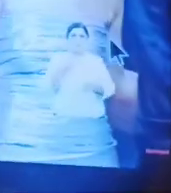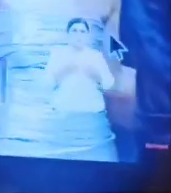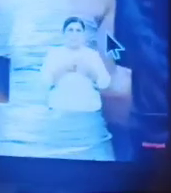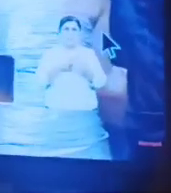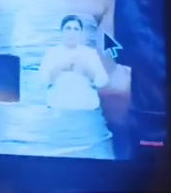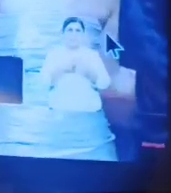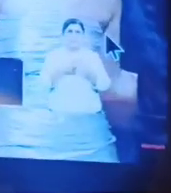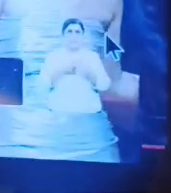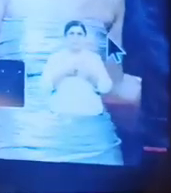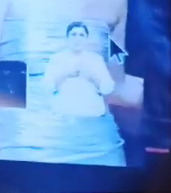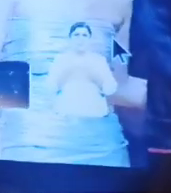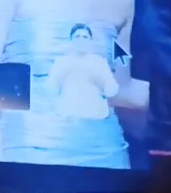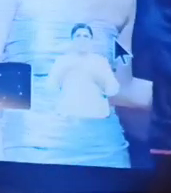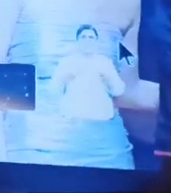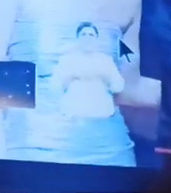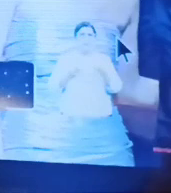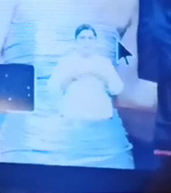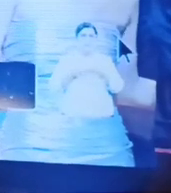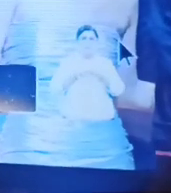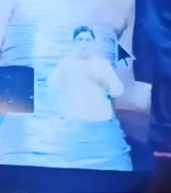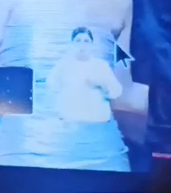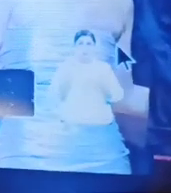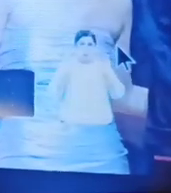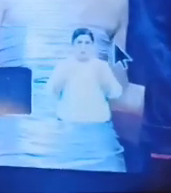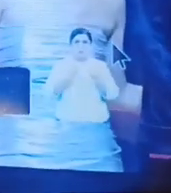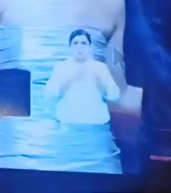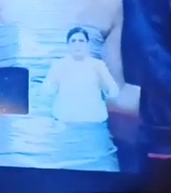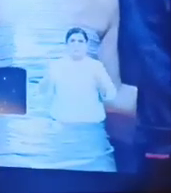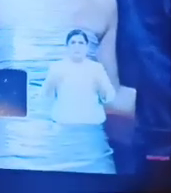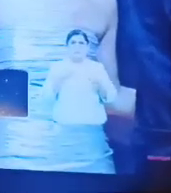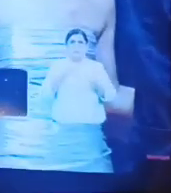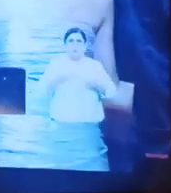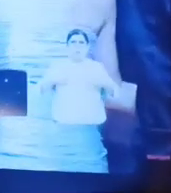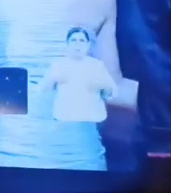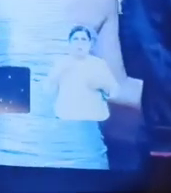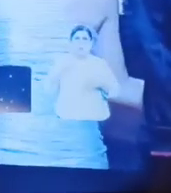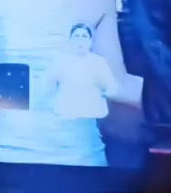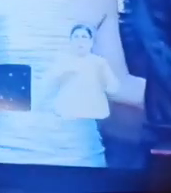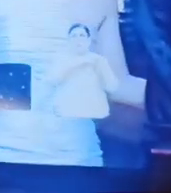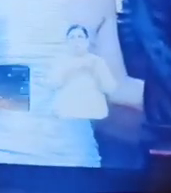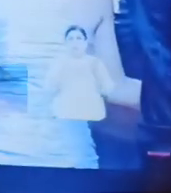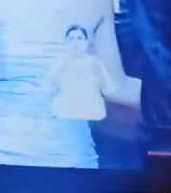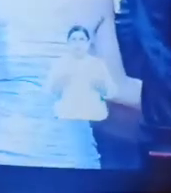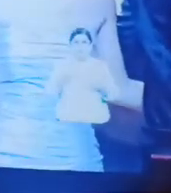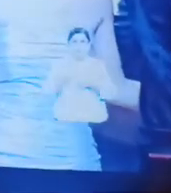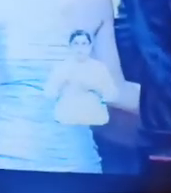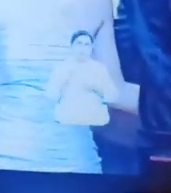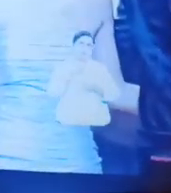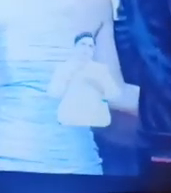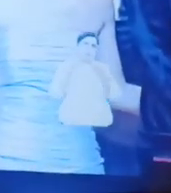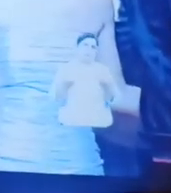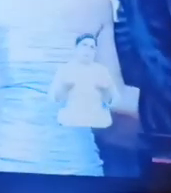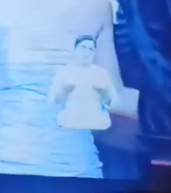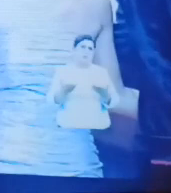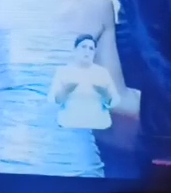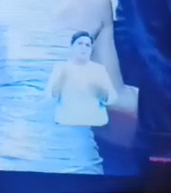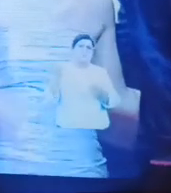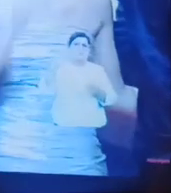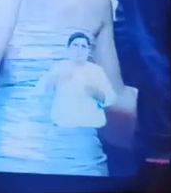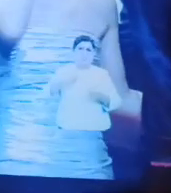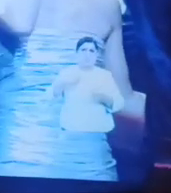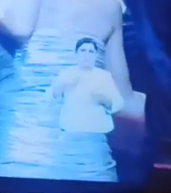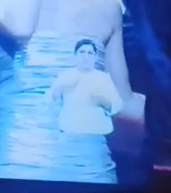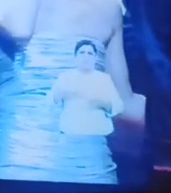و دلیلش هم احتمال خیلی زیاد این بود که چند وقت پیش جایزه امی رو گرفت که خیلی جایزه بزرگی